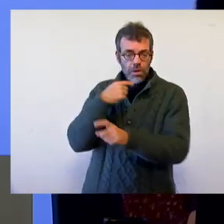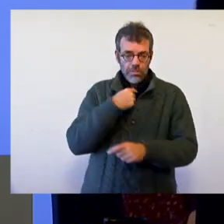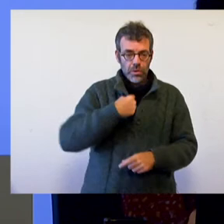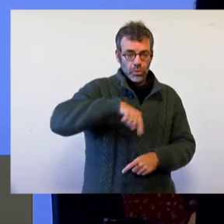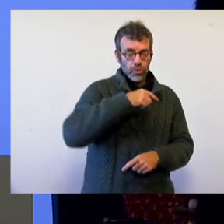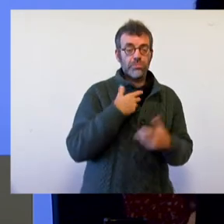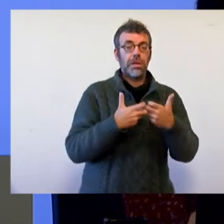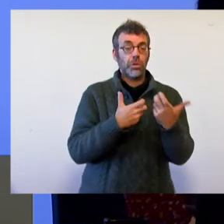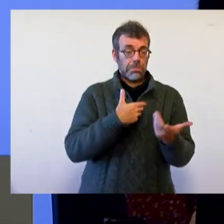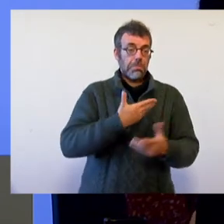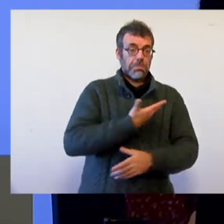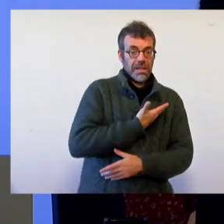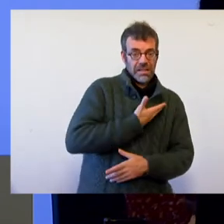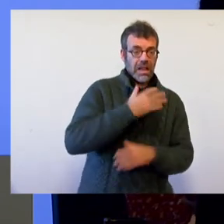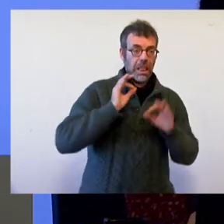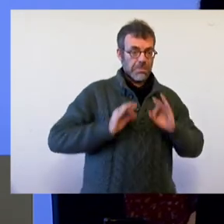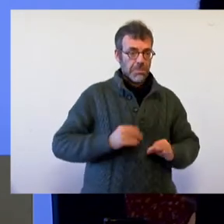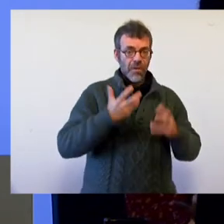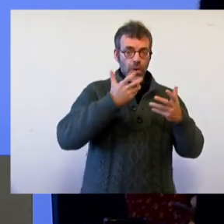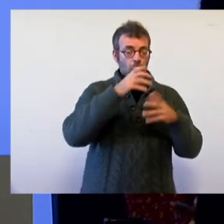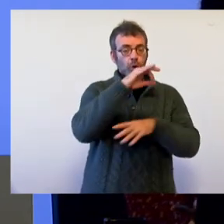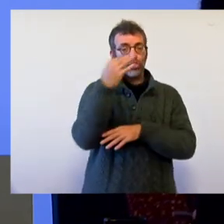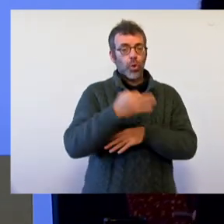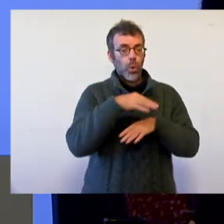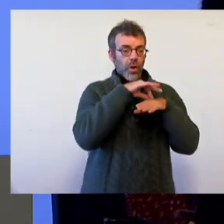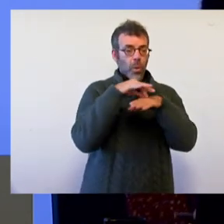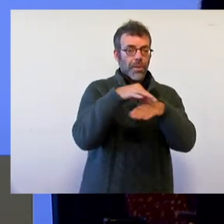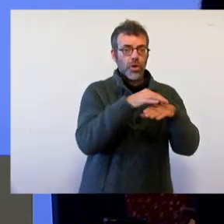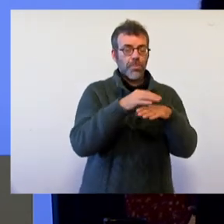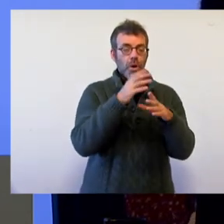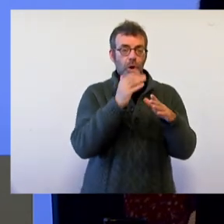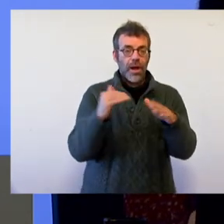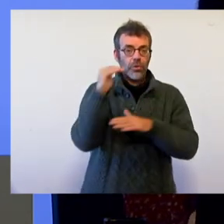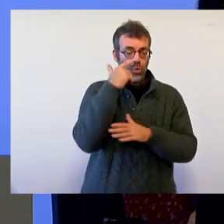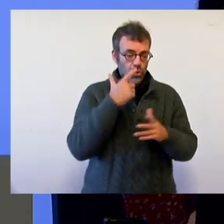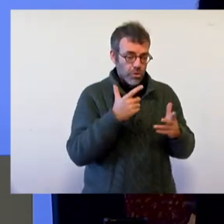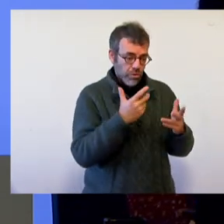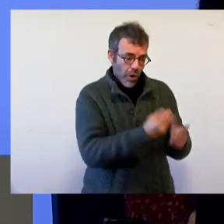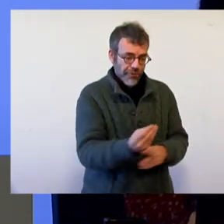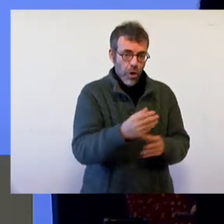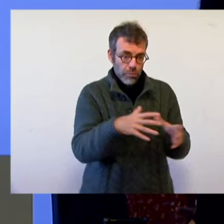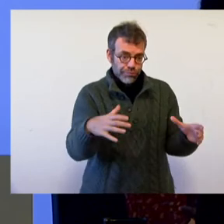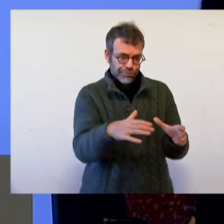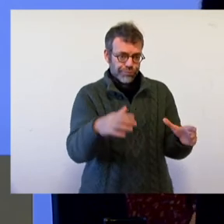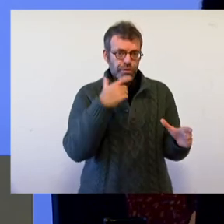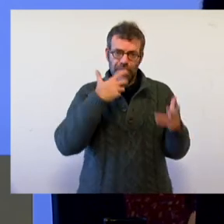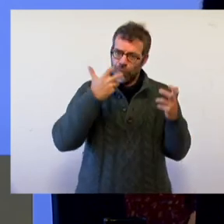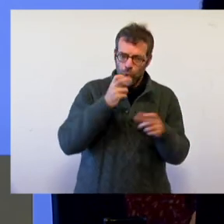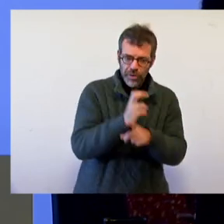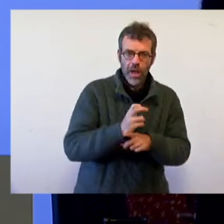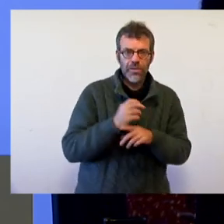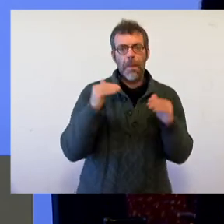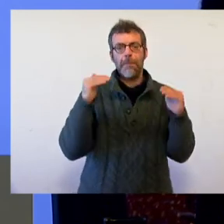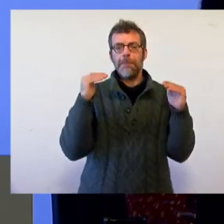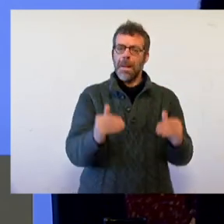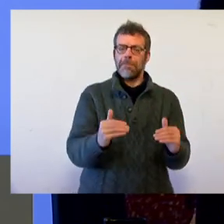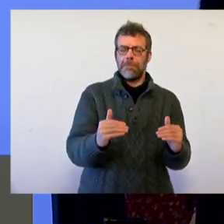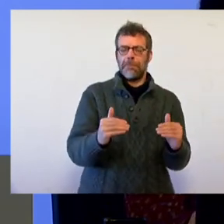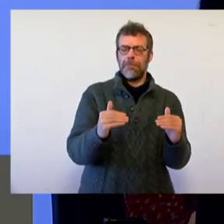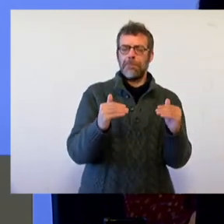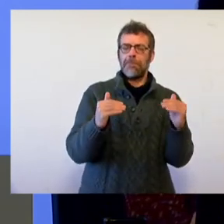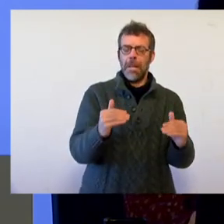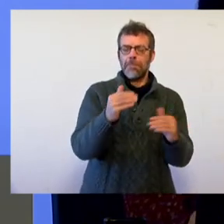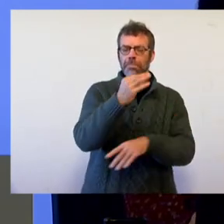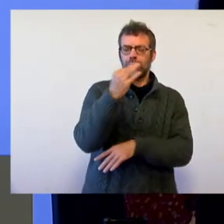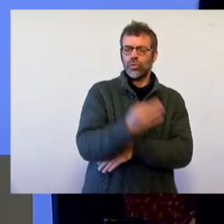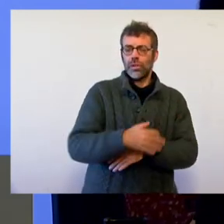primaire. Alors, voilà sur nos dépenses de fonctionnement et pour nos agents, eh bien,